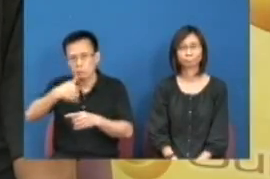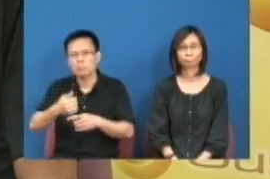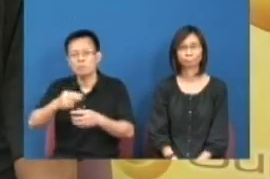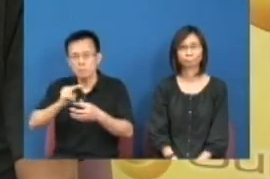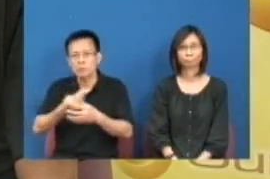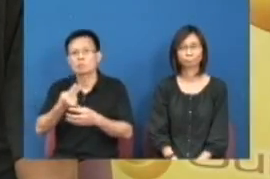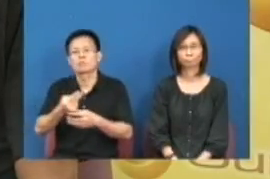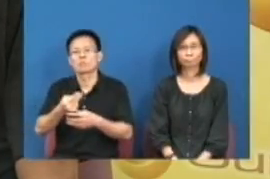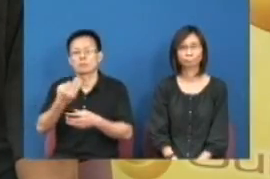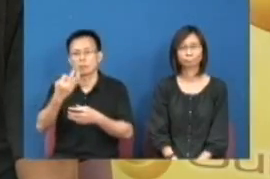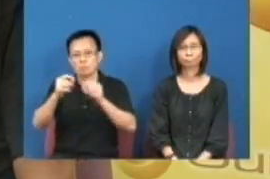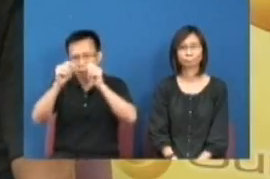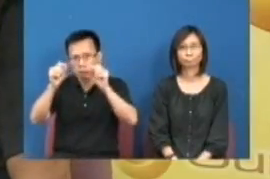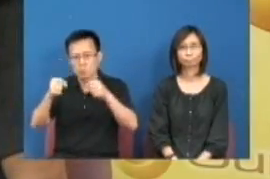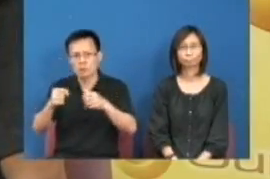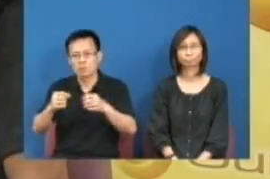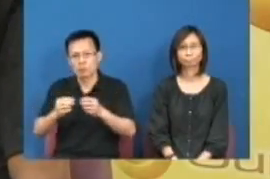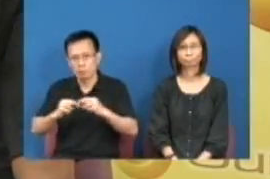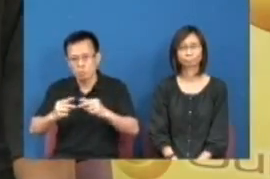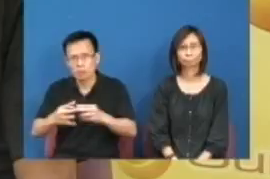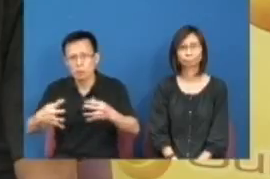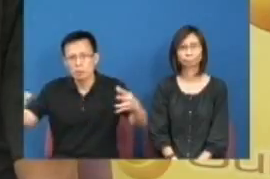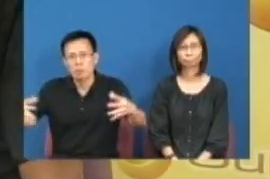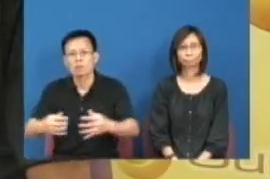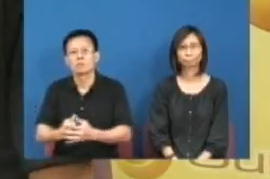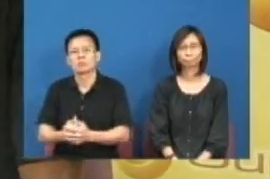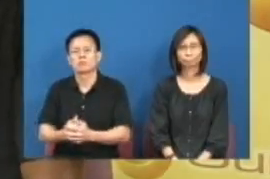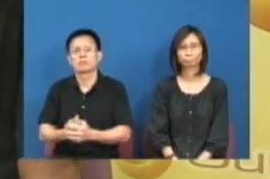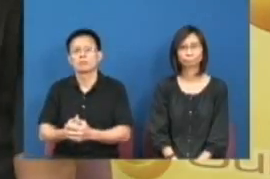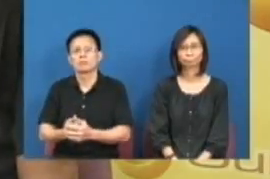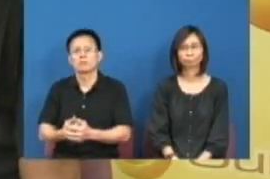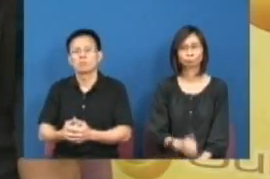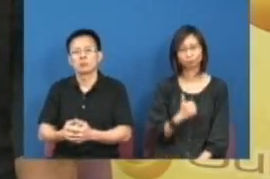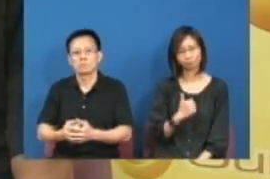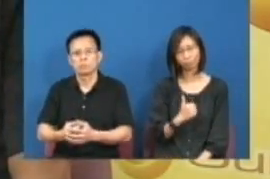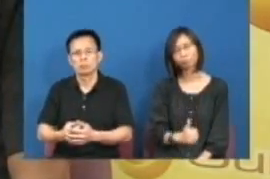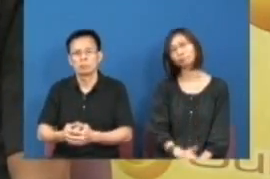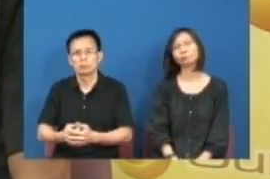三農嘅問題更加大，因為多咗人喺度嘅時候咧，個競爭啊更加大，或者